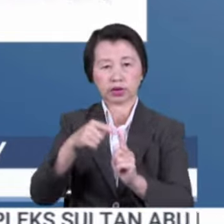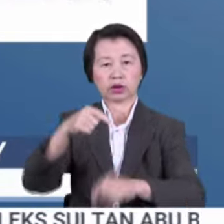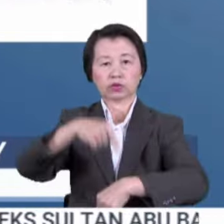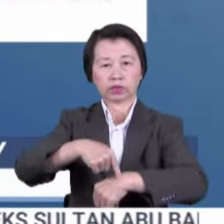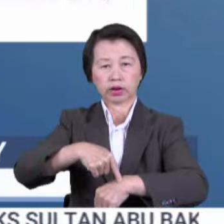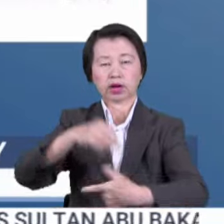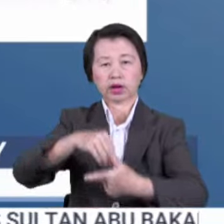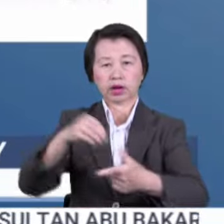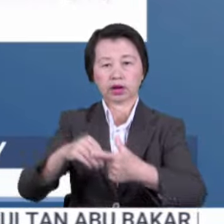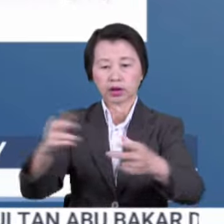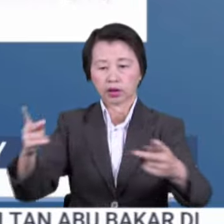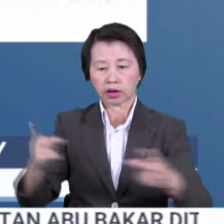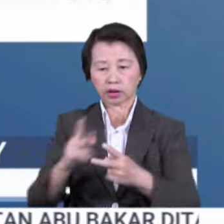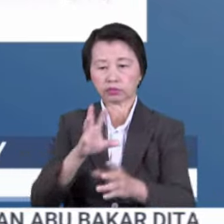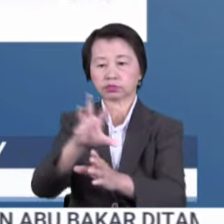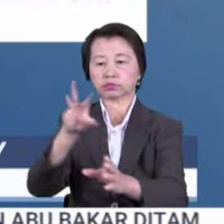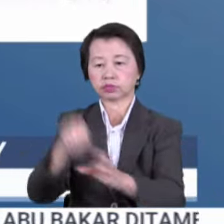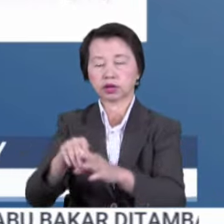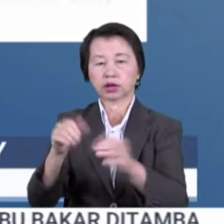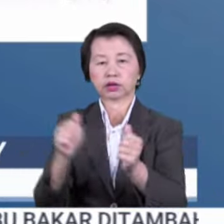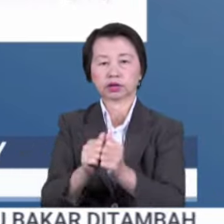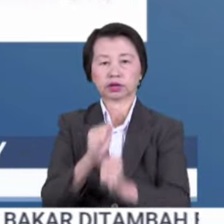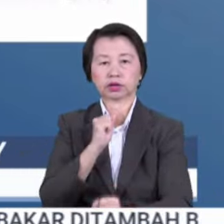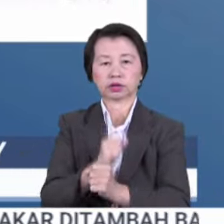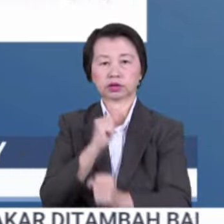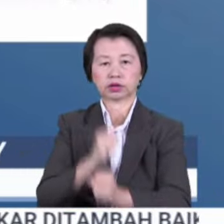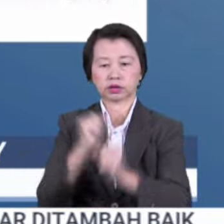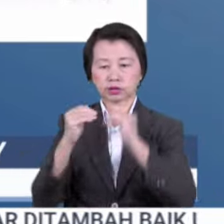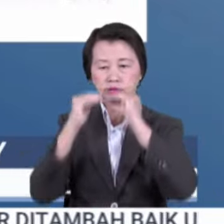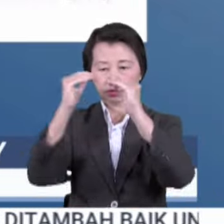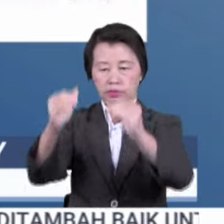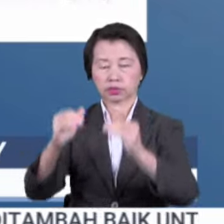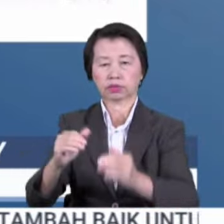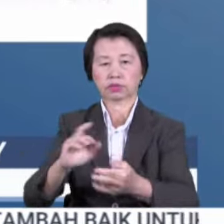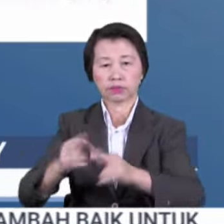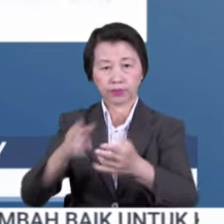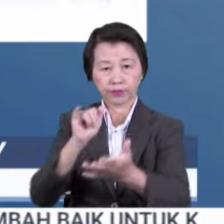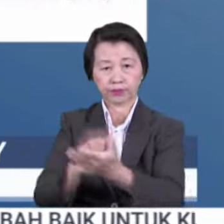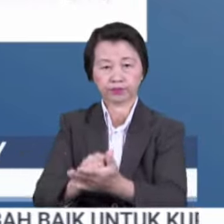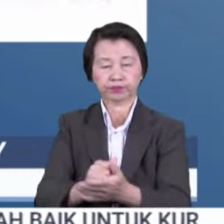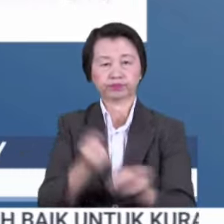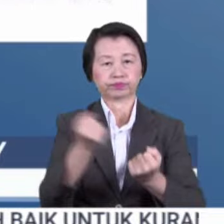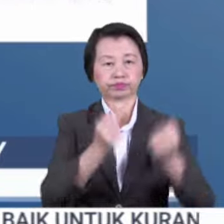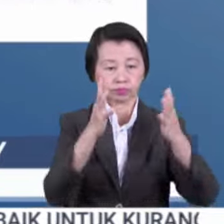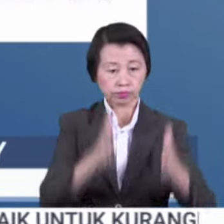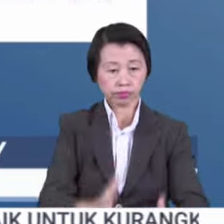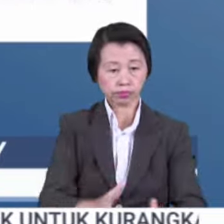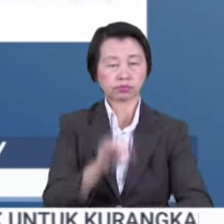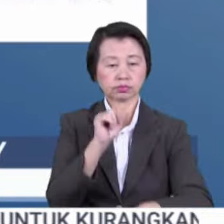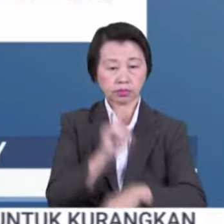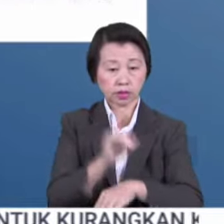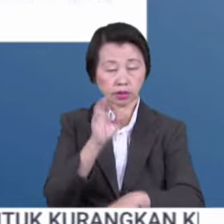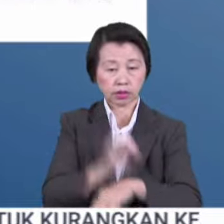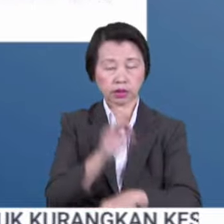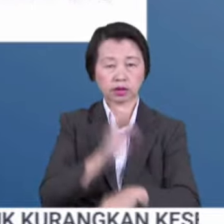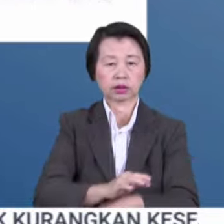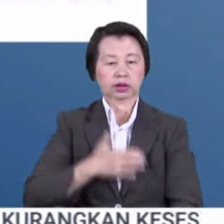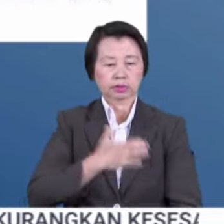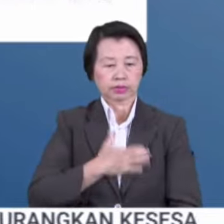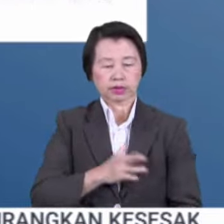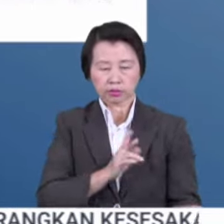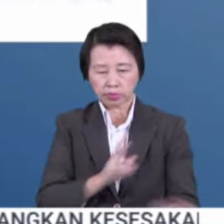atau kawasan yang terlibat dengan kerja-kerja naik taraf ini pengguna jalan raya juga dinasehati supaya